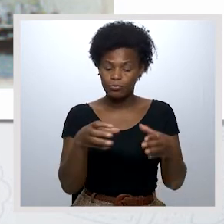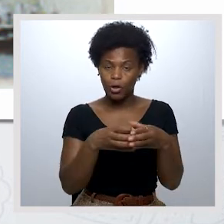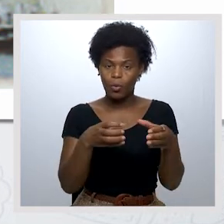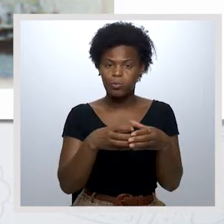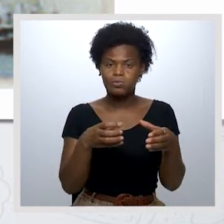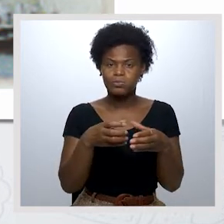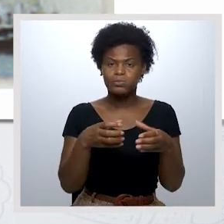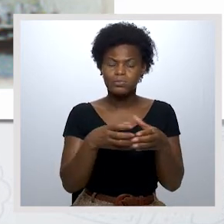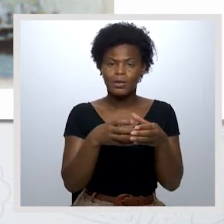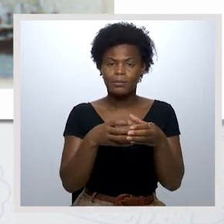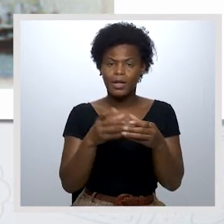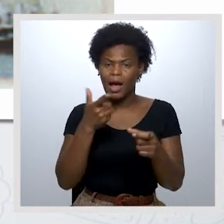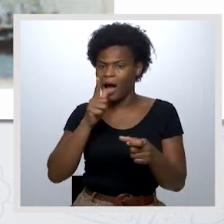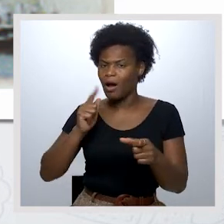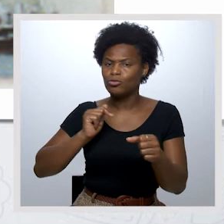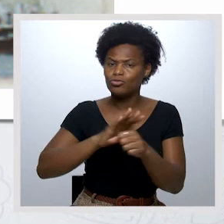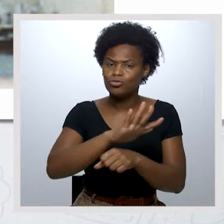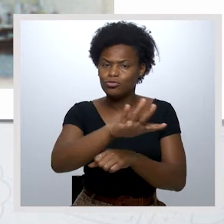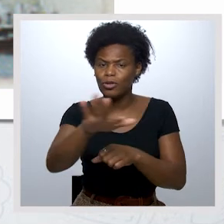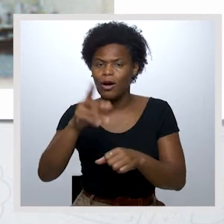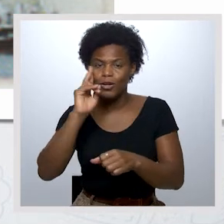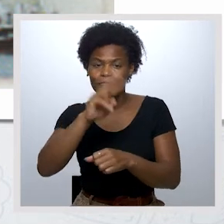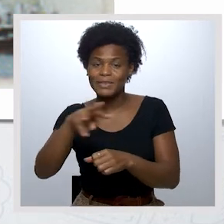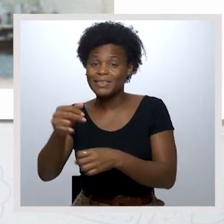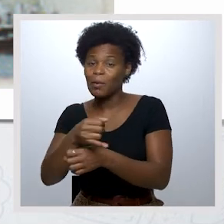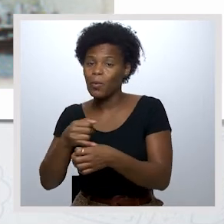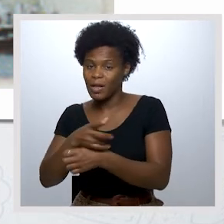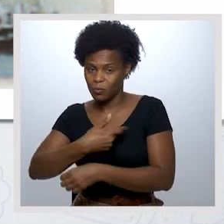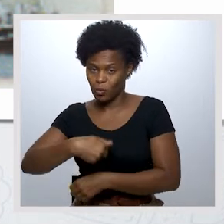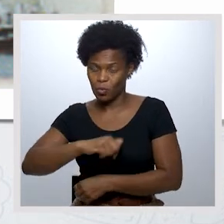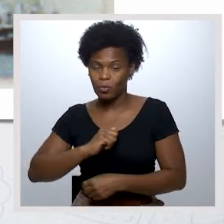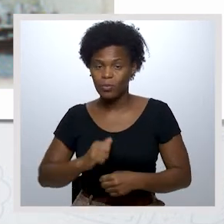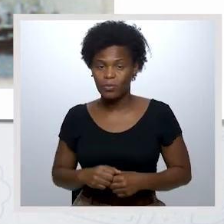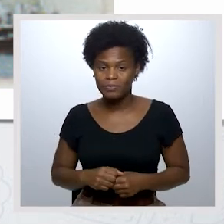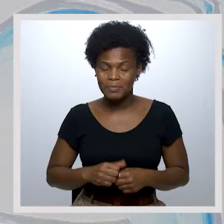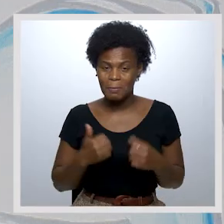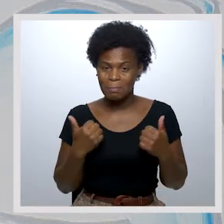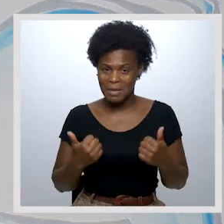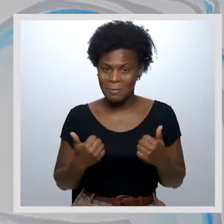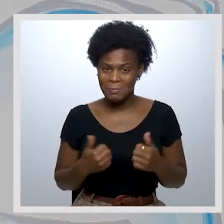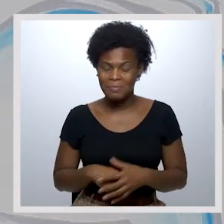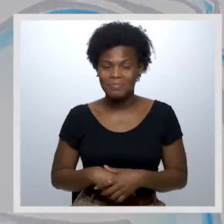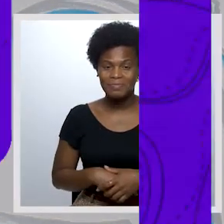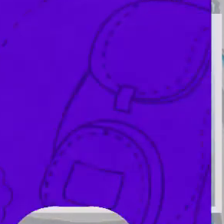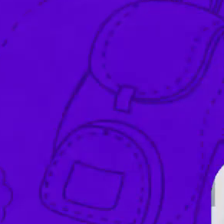l'équipage de l'Océan en visite sur notre île. Très bien.